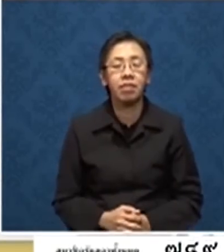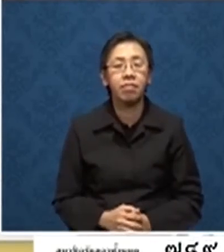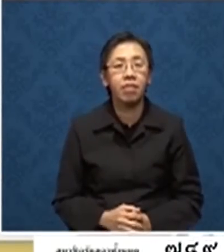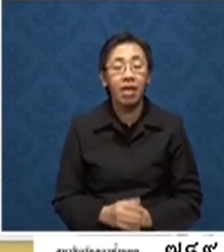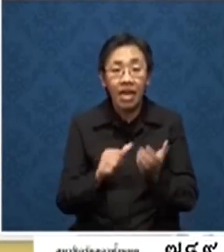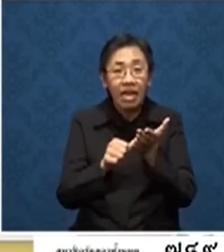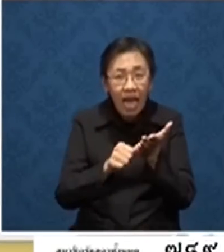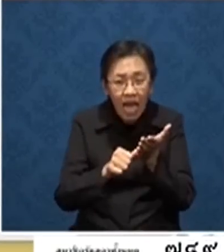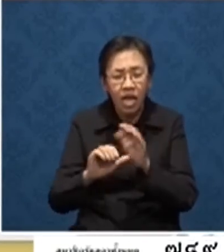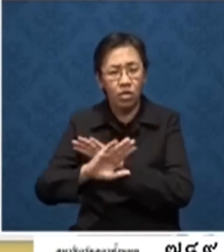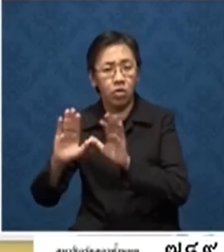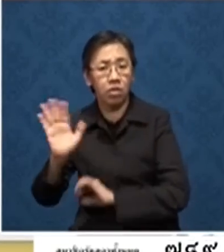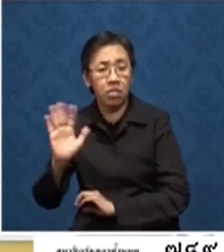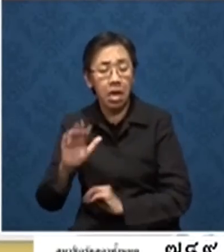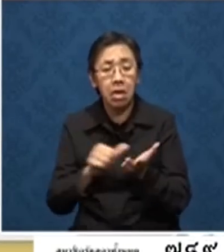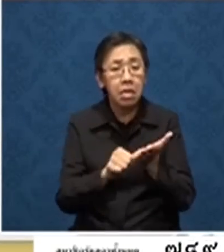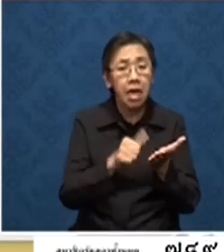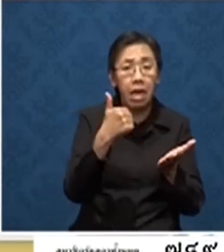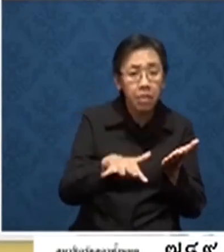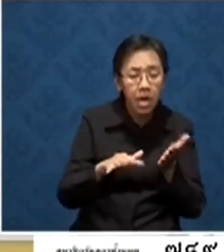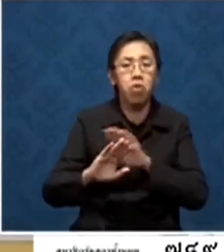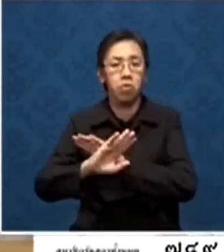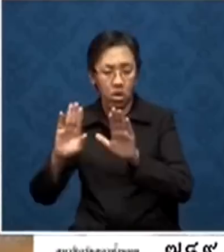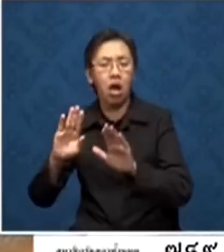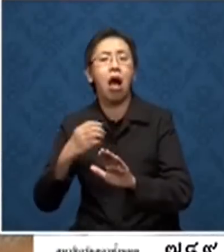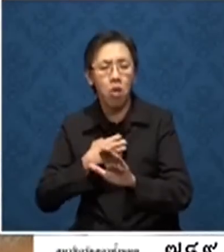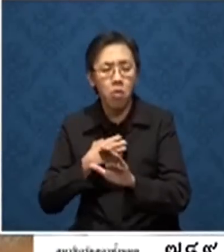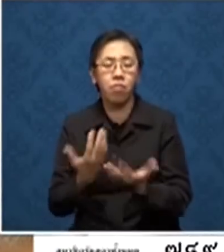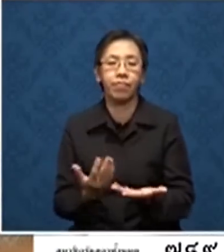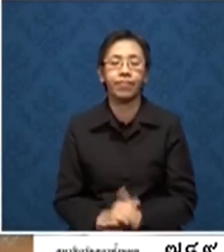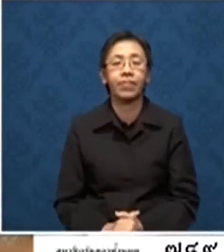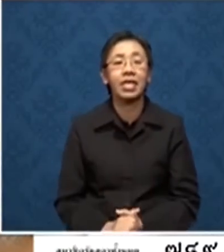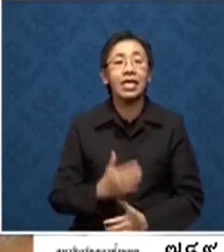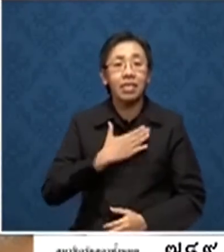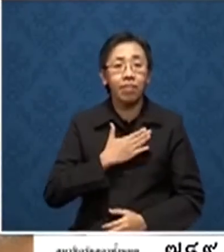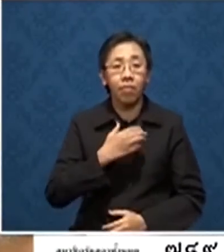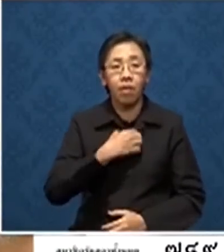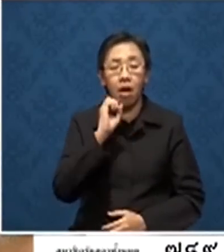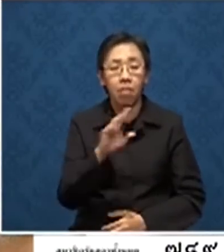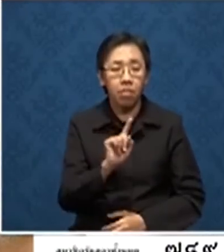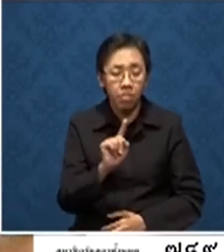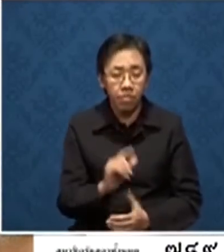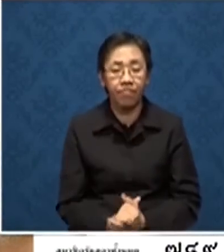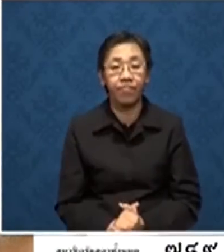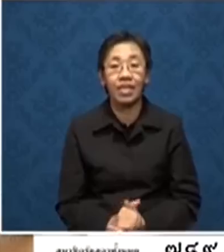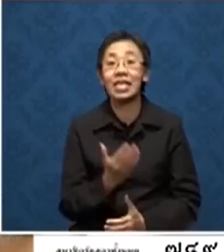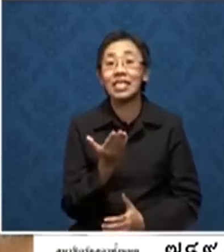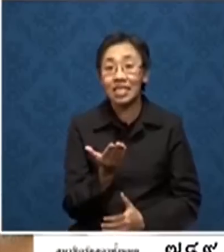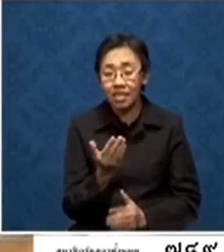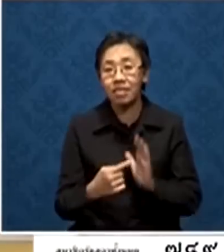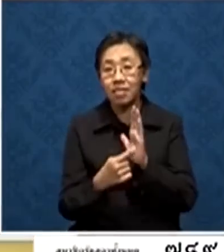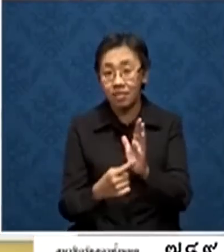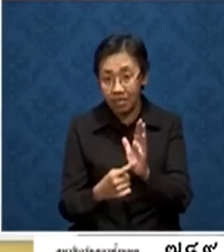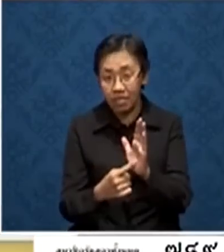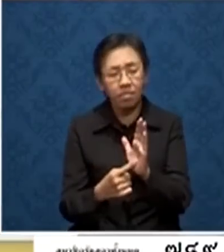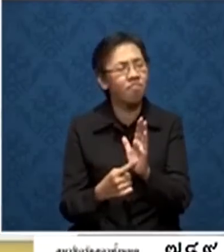ใช่ยกเลิกแต่ถ้าแก้ไม่ได้ก็ต้องยกเลิกเรียนด้วยความเคารพครับแต่ผมจะบอกท่านว่าสิ่งที่ท่านนำเสนอใน